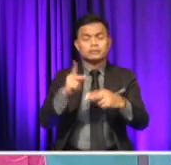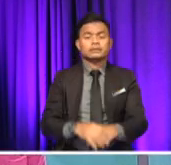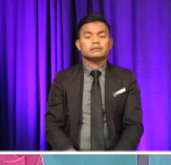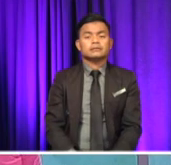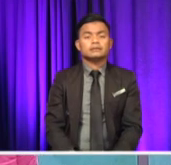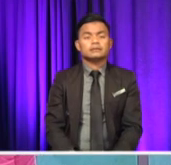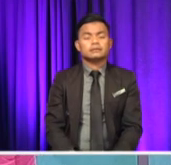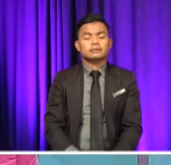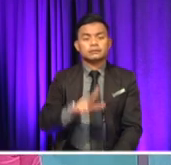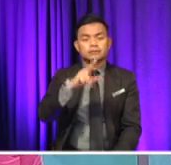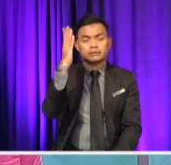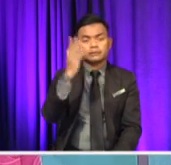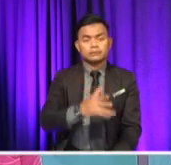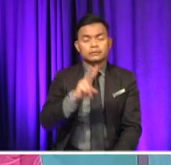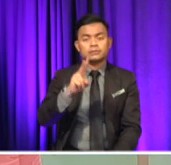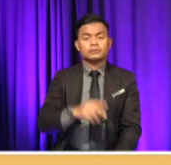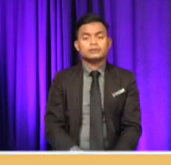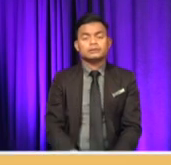tiga produk